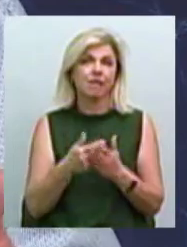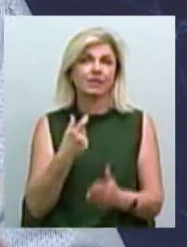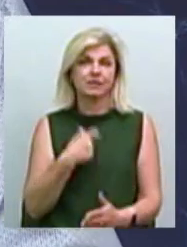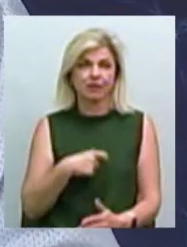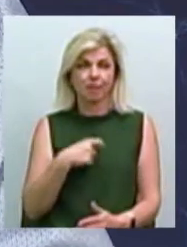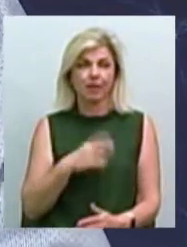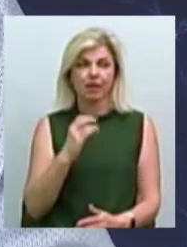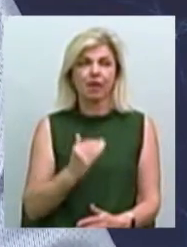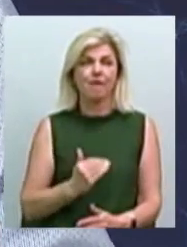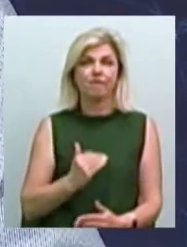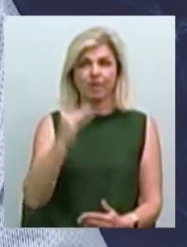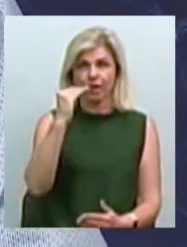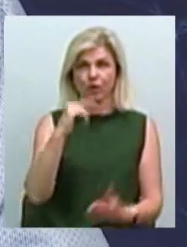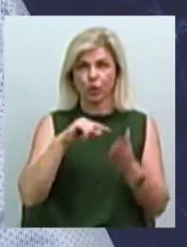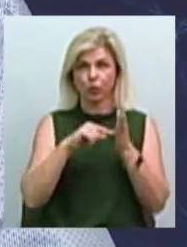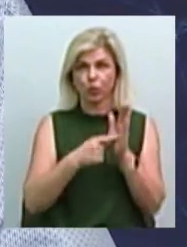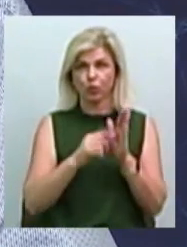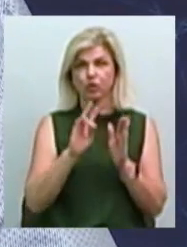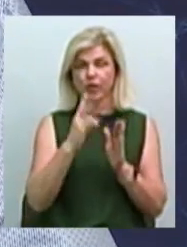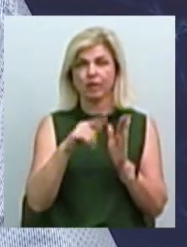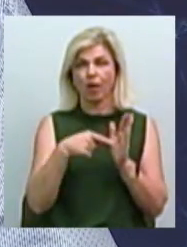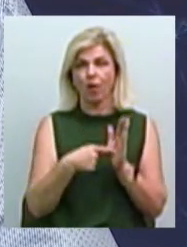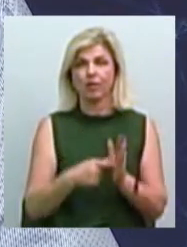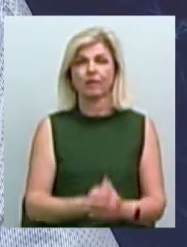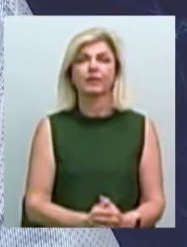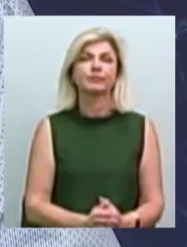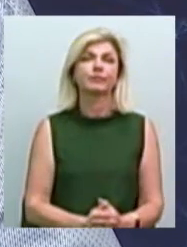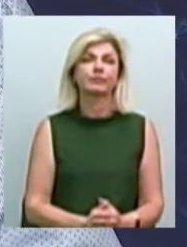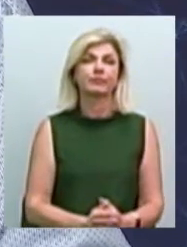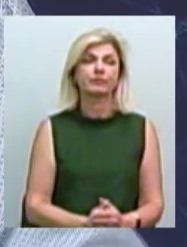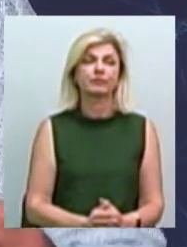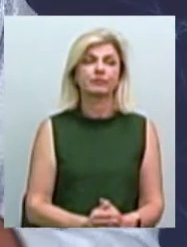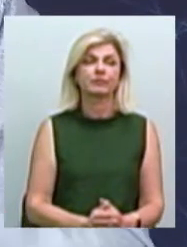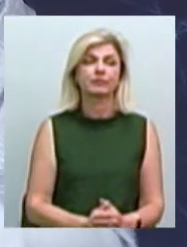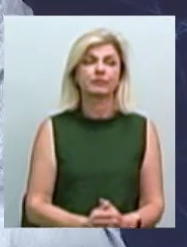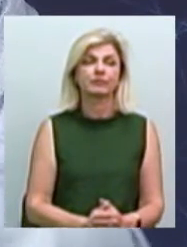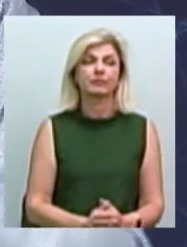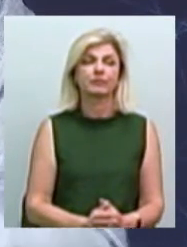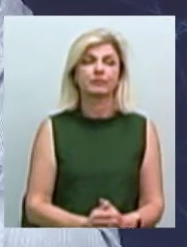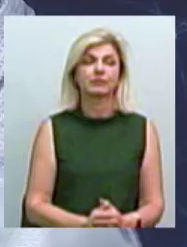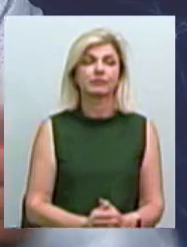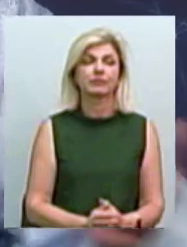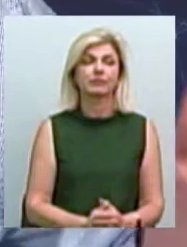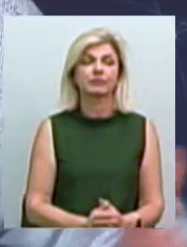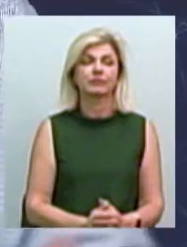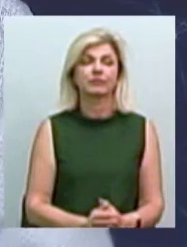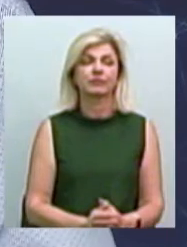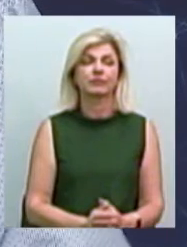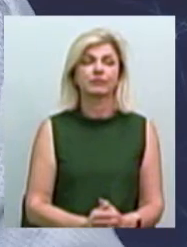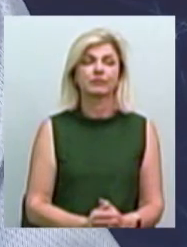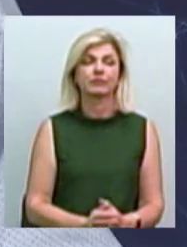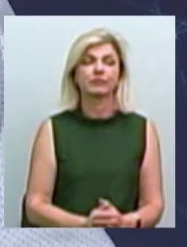самой верхней точке города Николаева... А там территория гектарами вымеряется. Насколько... Да, это, на этой территории будет